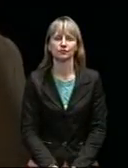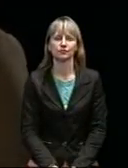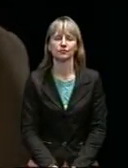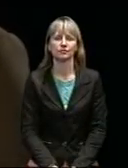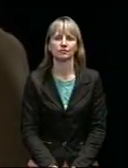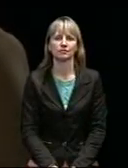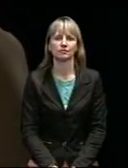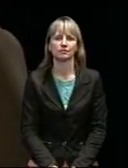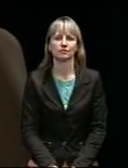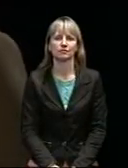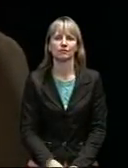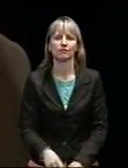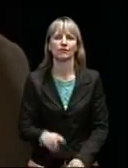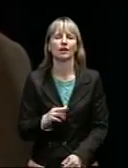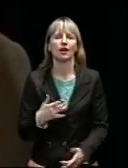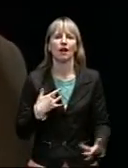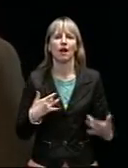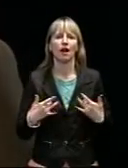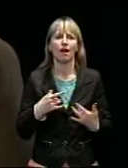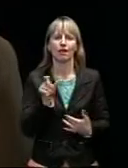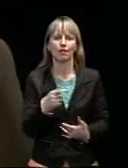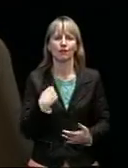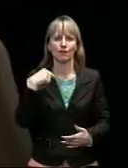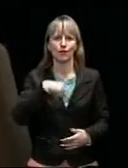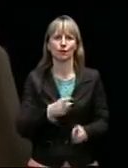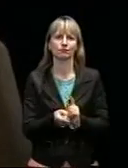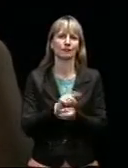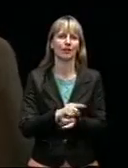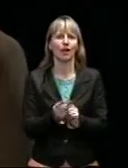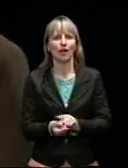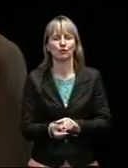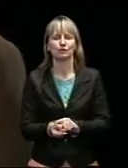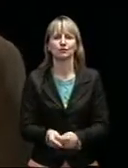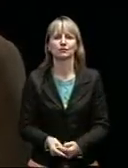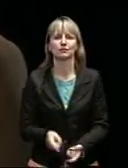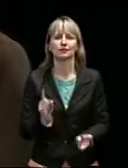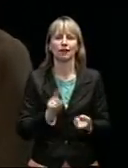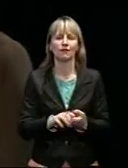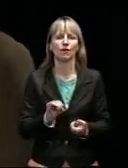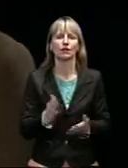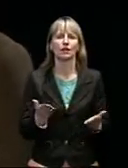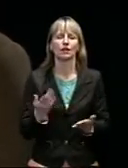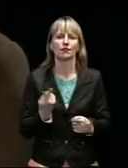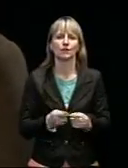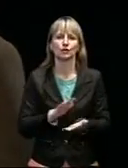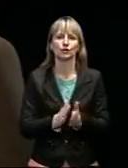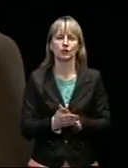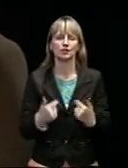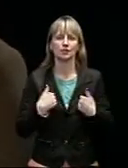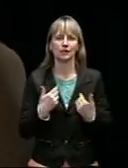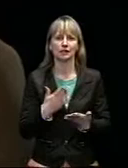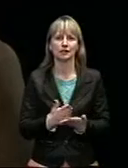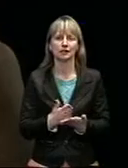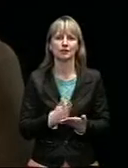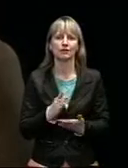больше как актер я, наверное, перевоплощаюсь, исходя из того, в какой в данной ситуации я нахожусь в